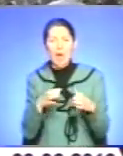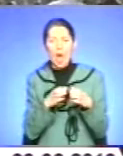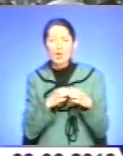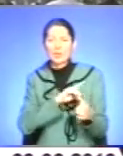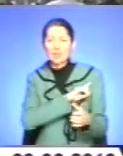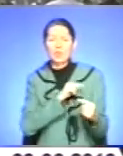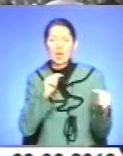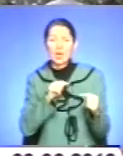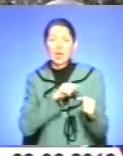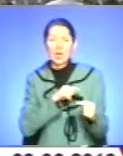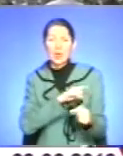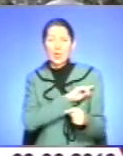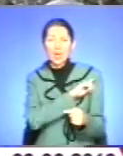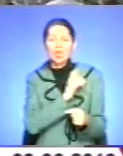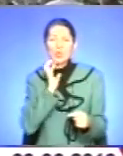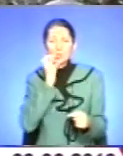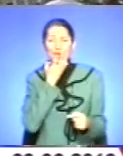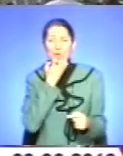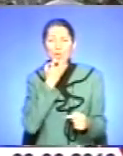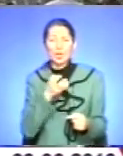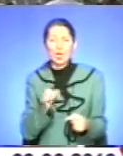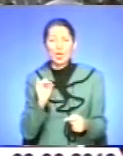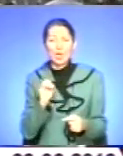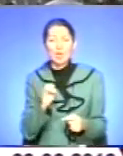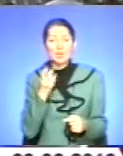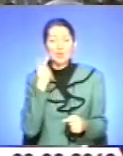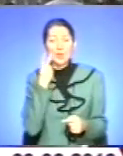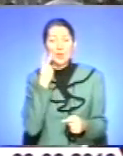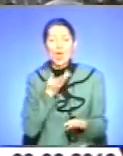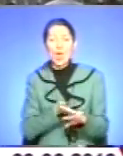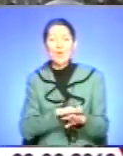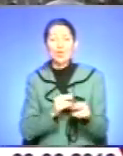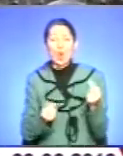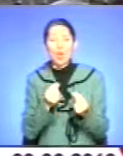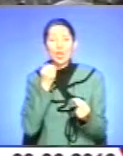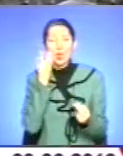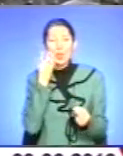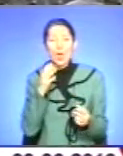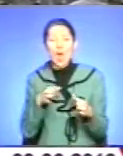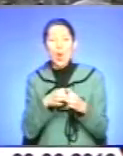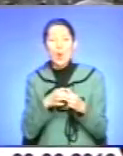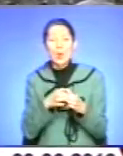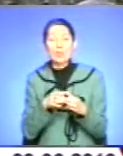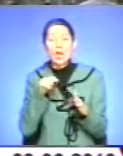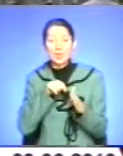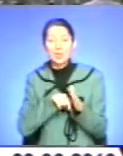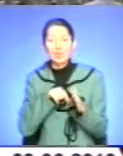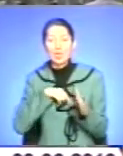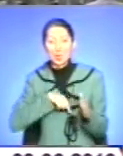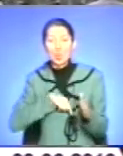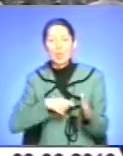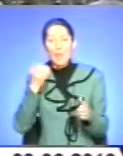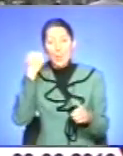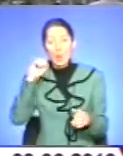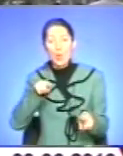серйозний, ну і... Завжди важко грати, коли команда настроєна на перемогу, так як